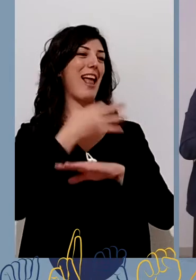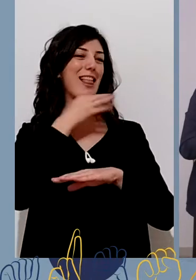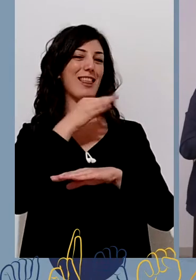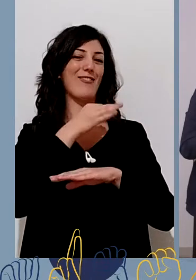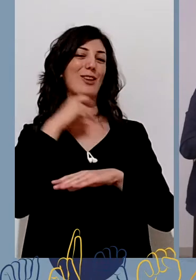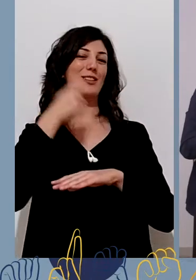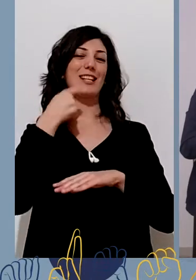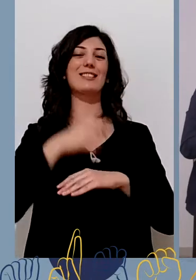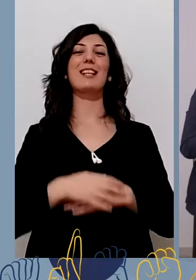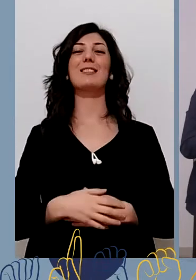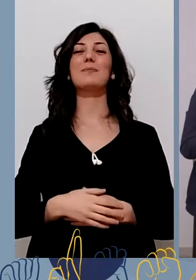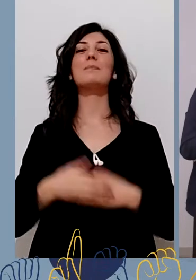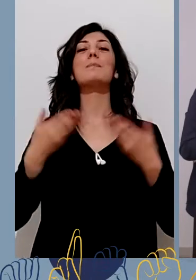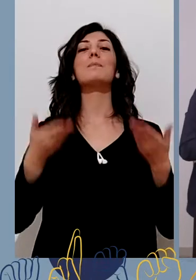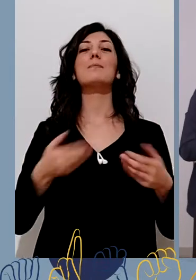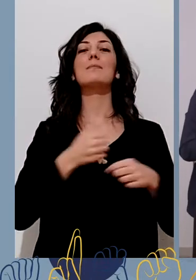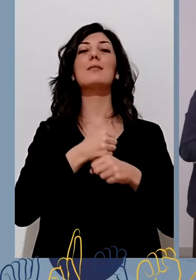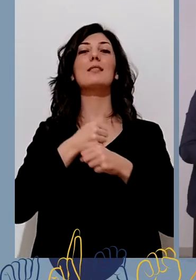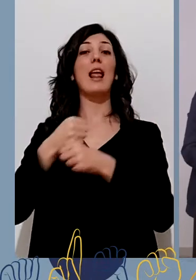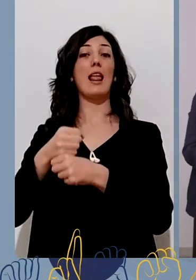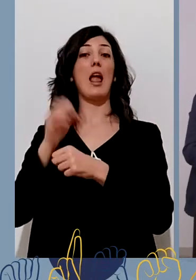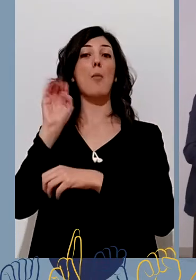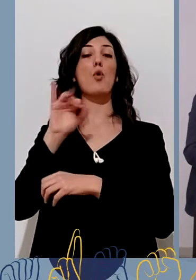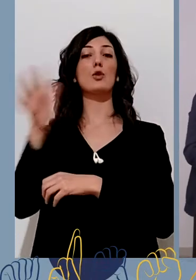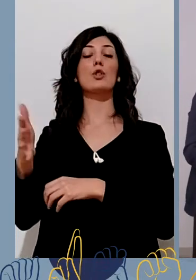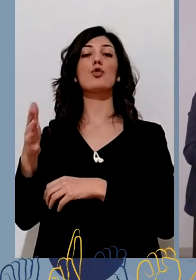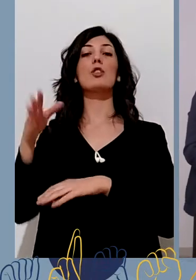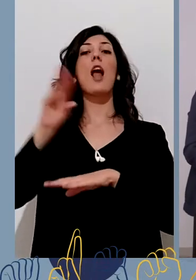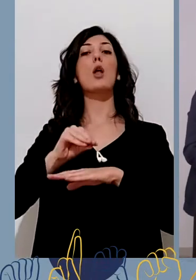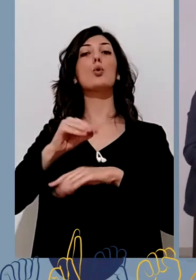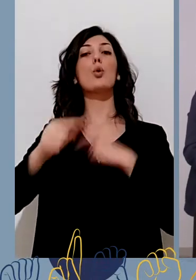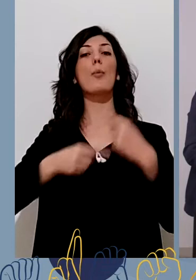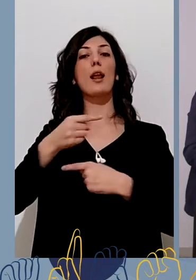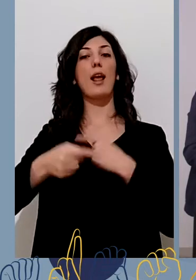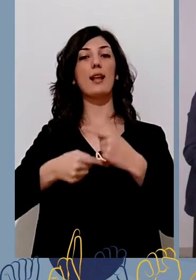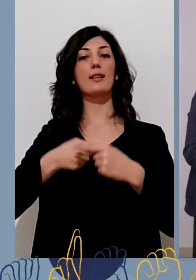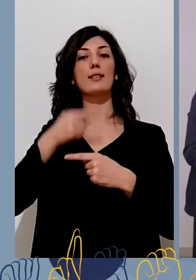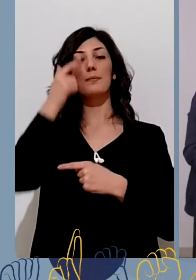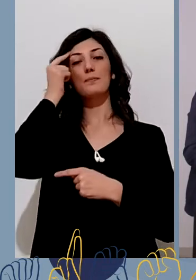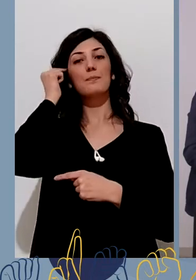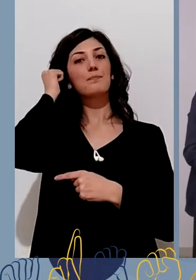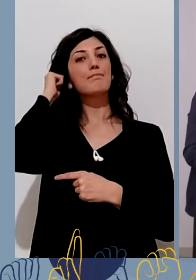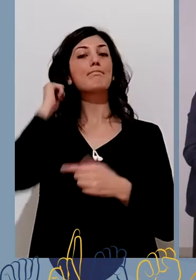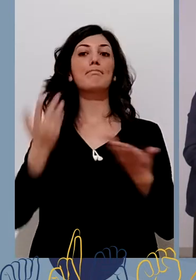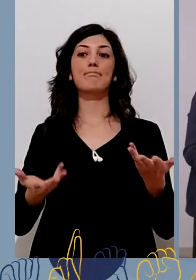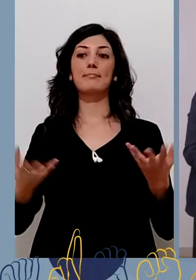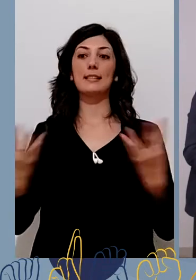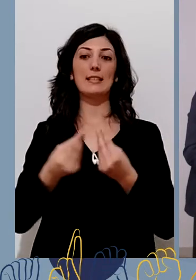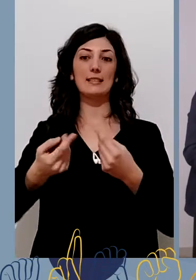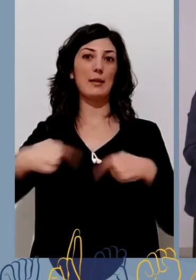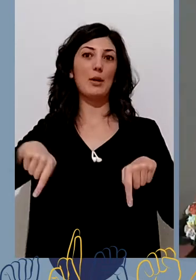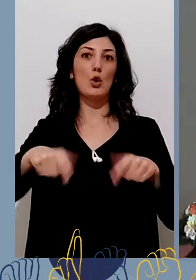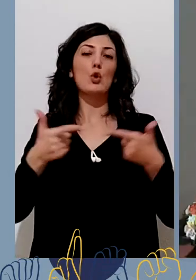passiamo al prossimo docente, Antonio Parente, che ovviamente non è qui con noi, ma è in remoto.